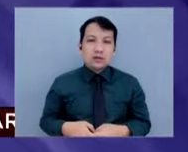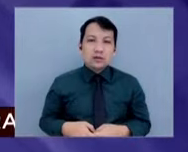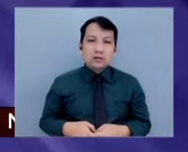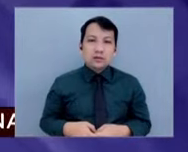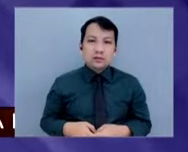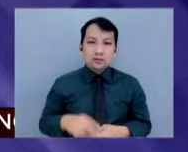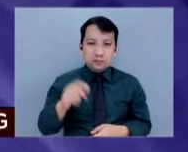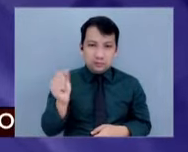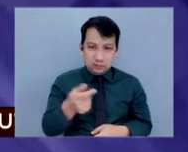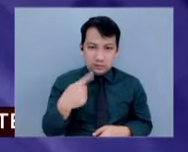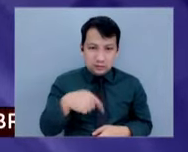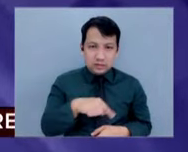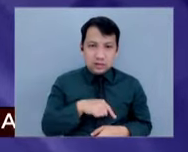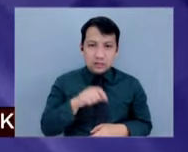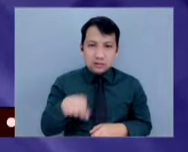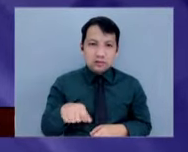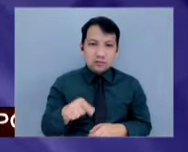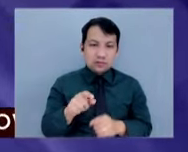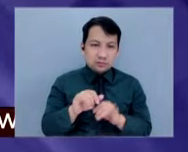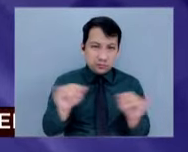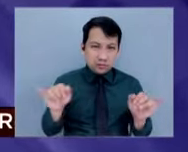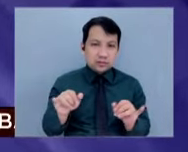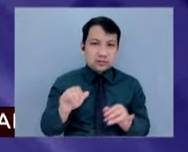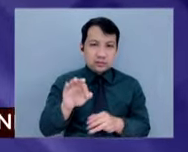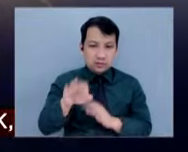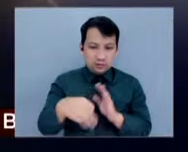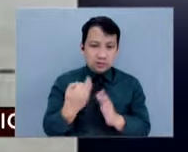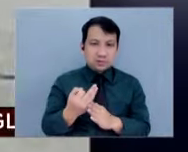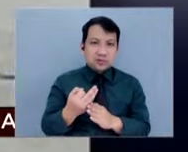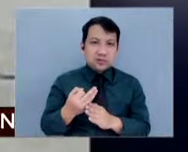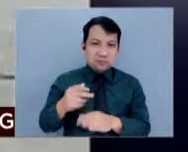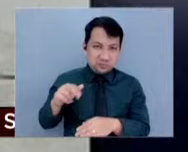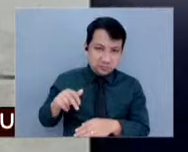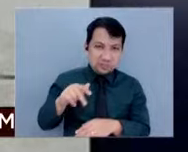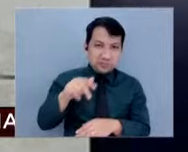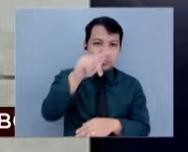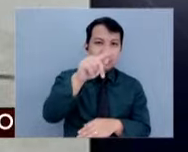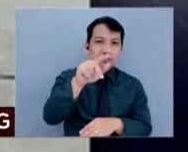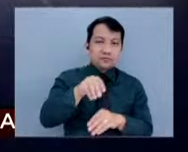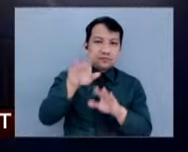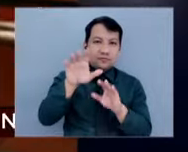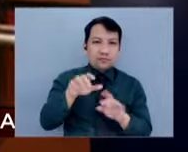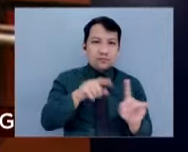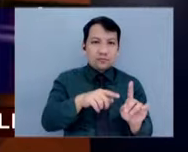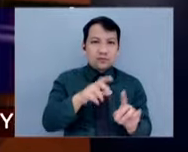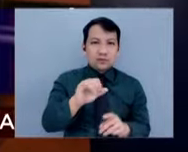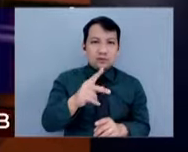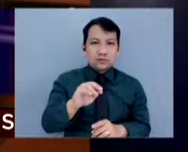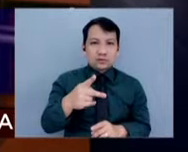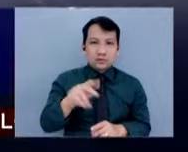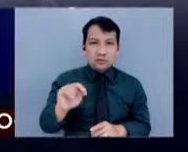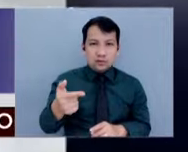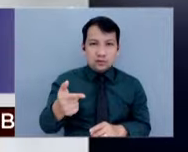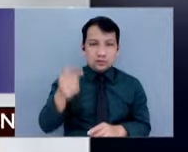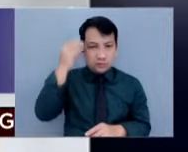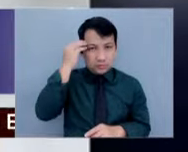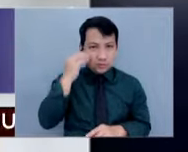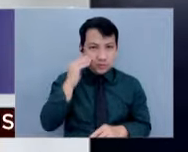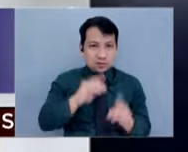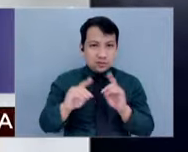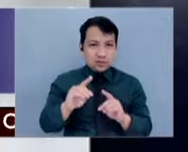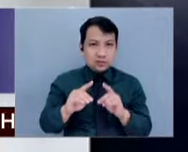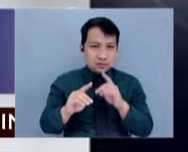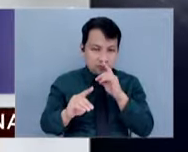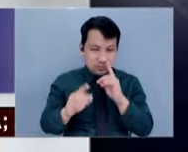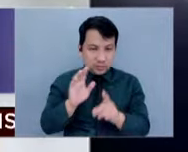all ganyan pa rin itsura after 9 hours of hiking. Nakilala si Song Kang sa ilang sikat na Korean drama gaya ng